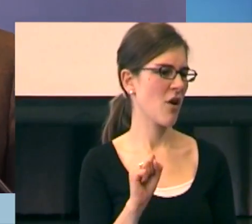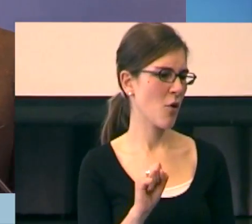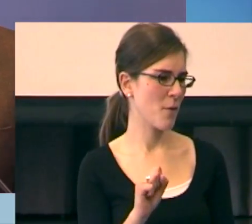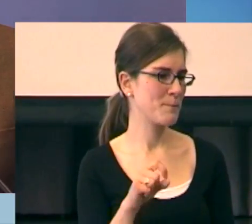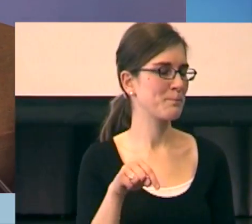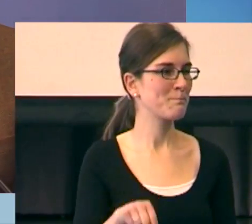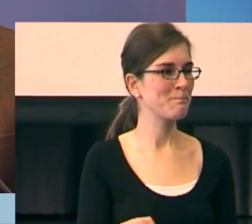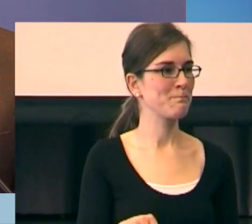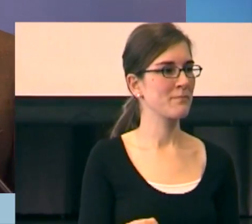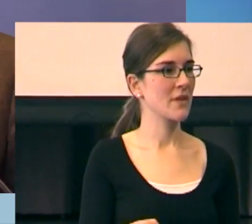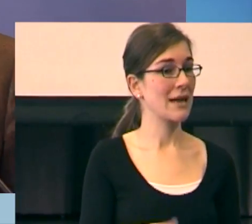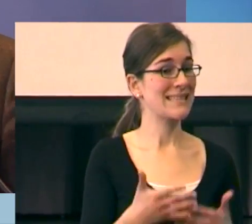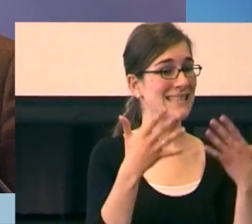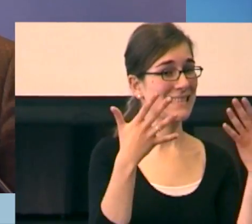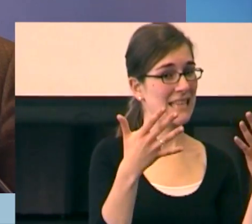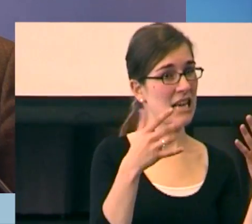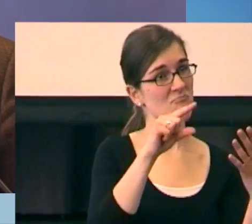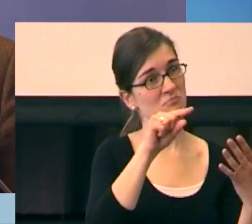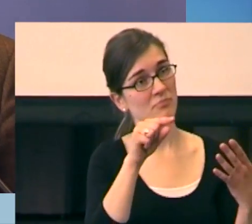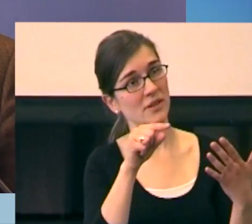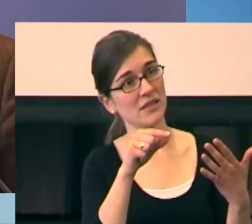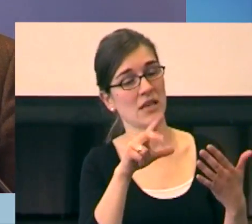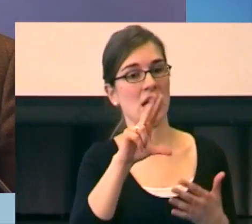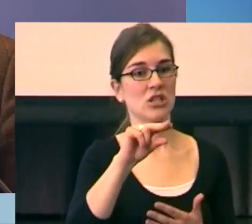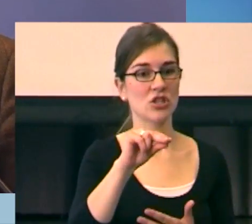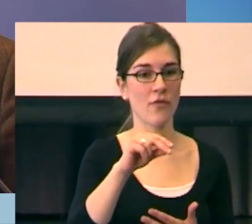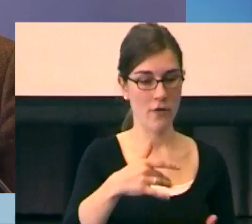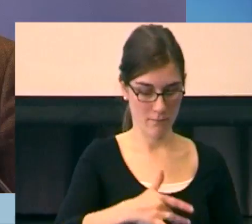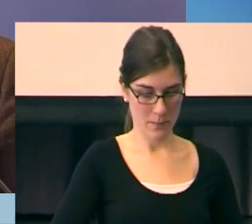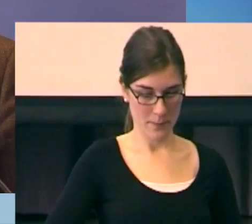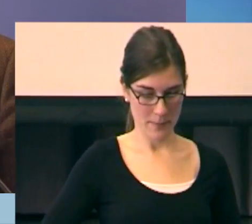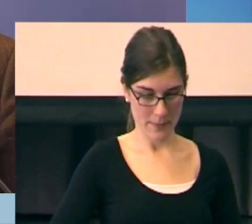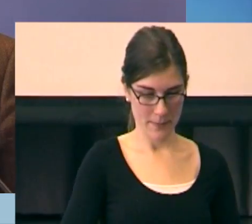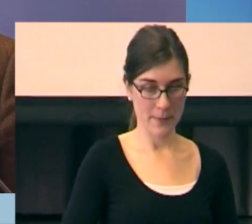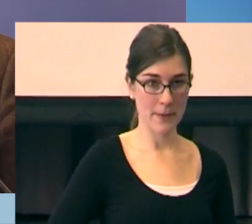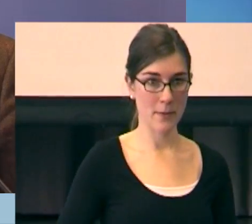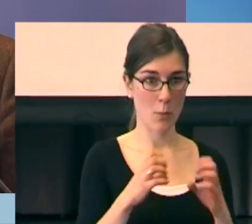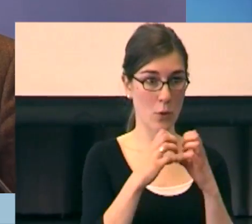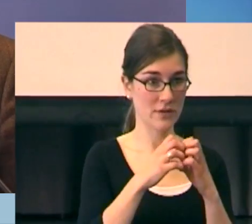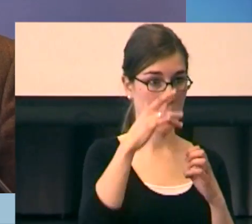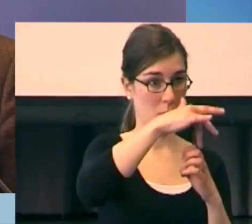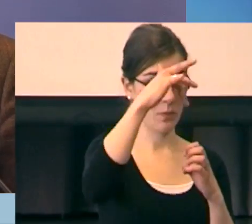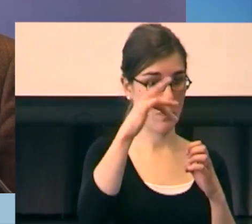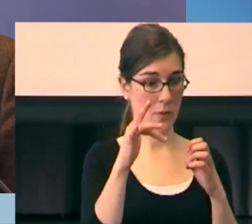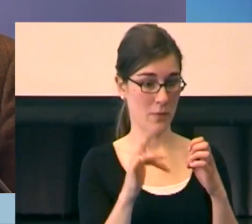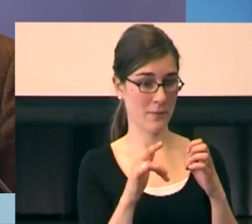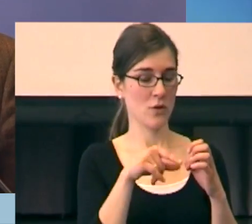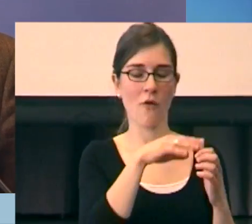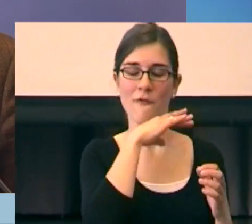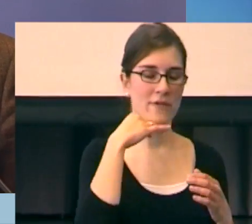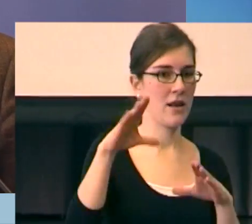werden 10 bis 12 Stellen der Prostata biopsiert. Wir kriegen also eine Information,